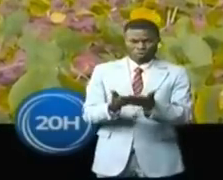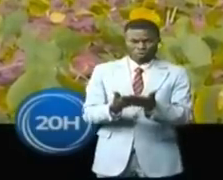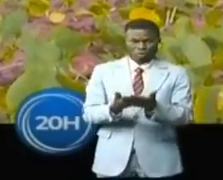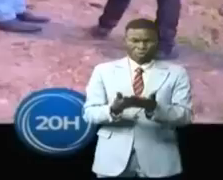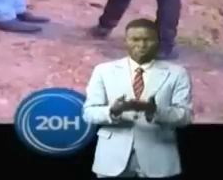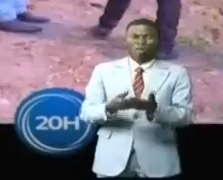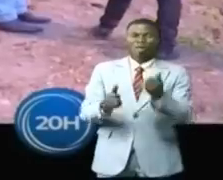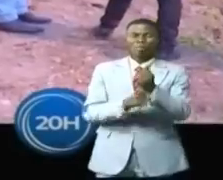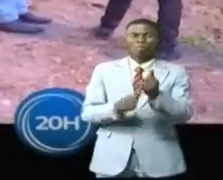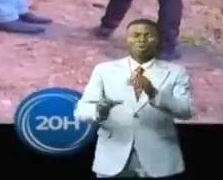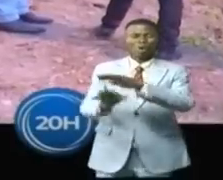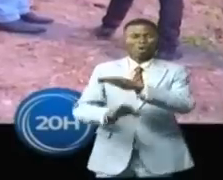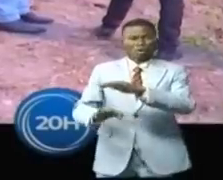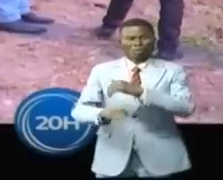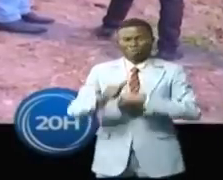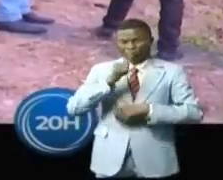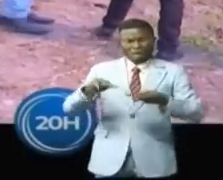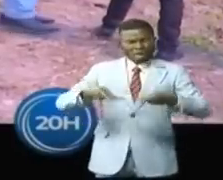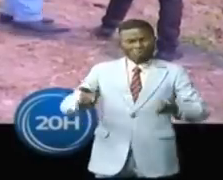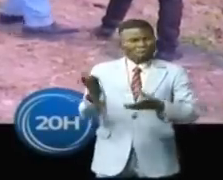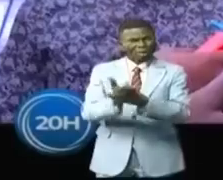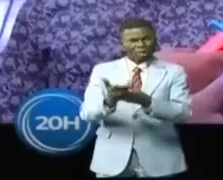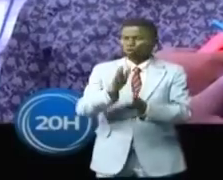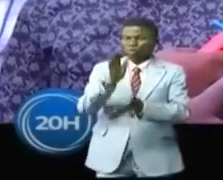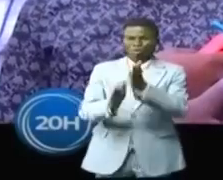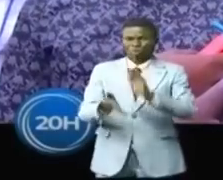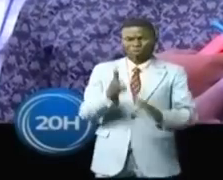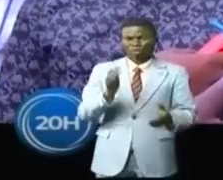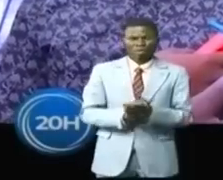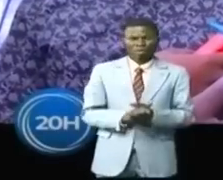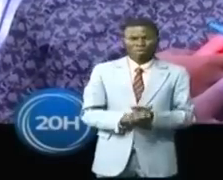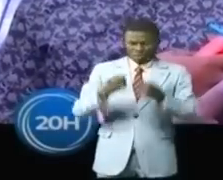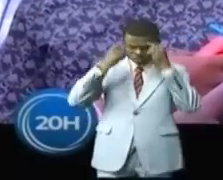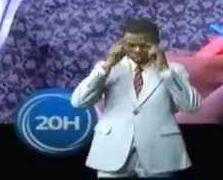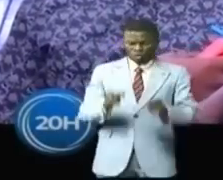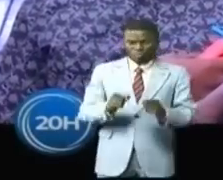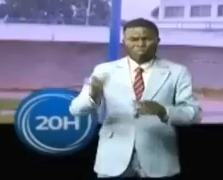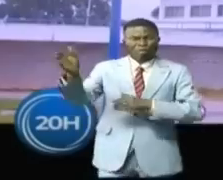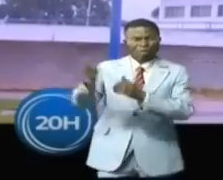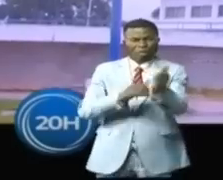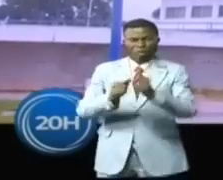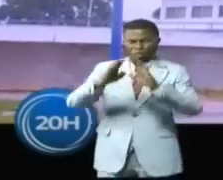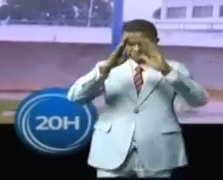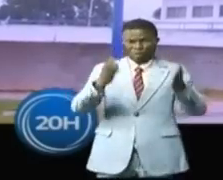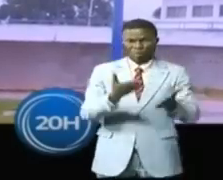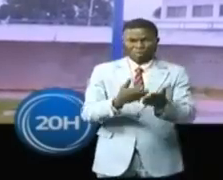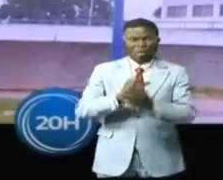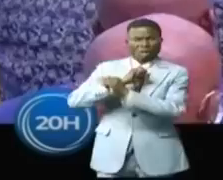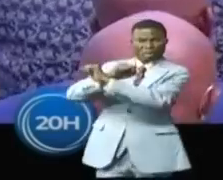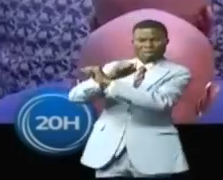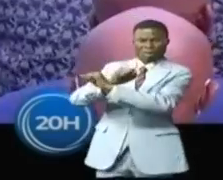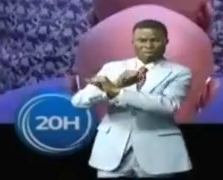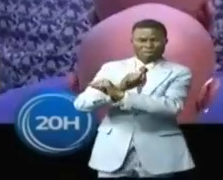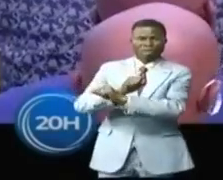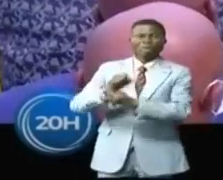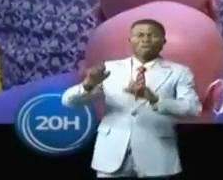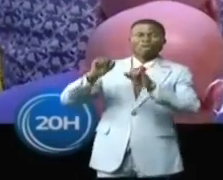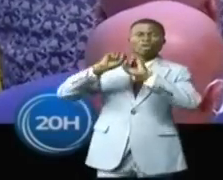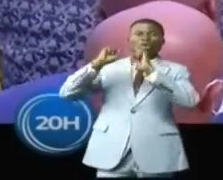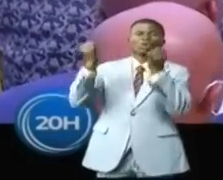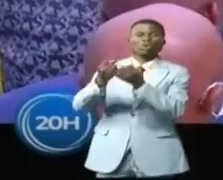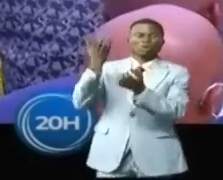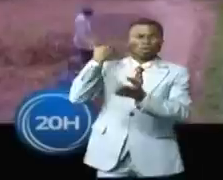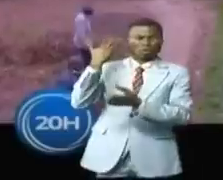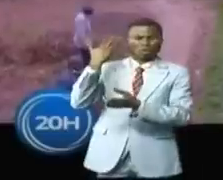pas d'autorisation de bâtir, ils n'ont donc pas de titre. Nous allons prendre des dispositions pour qu'on détruise tout. La protection de la baie de Ngaliema s'impose,